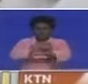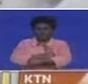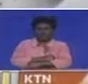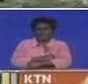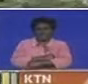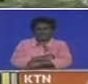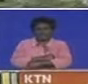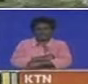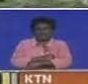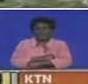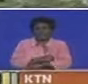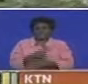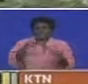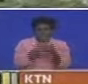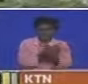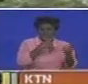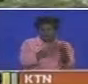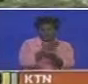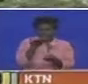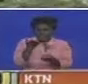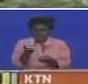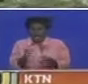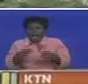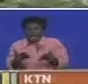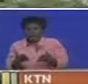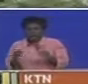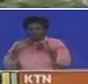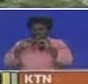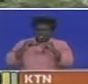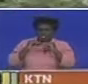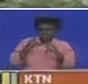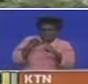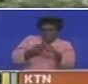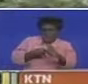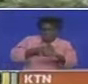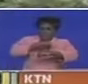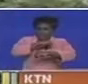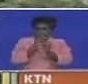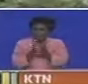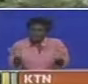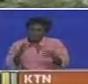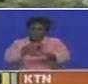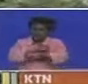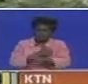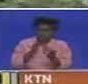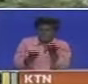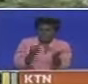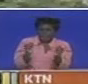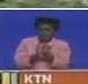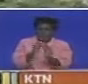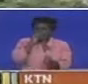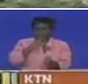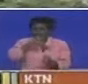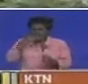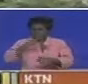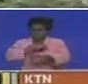mwaliko. Licha ya tofauti zilizoko kati ya jinsi mafunzo yanavyotolewa katika shule za msingi za umma ikilinganishwa na zile